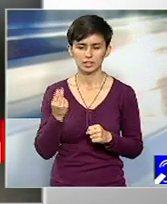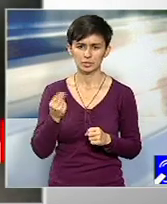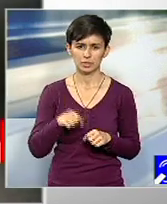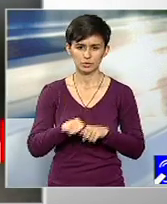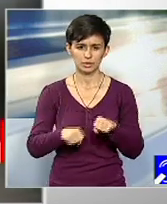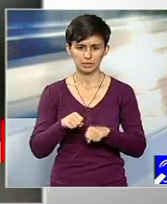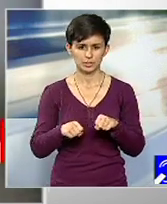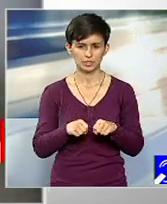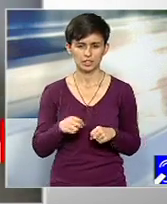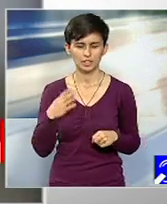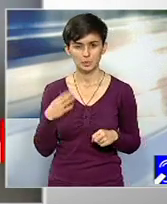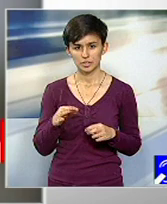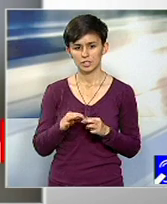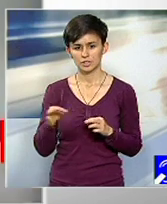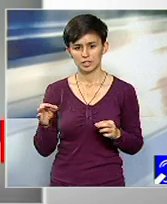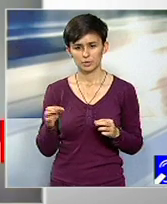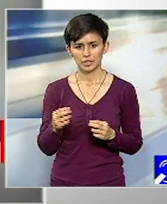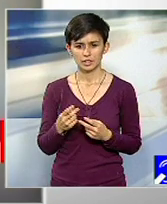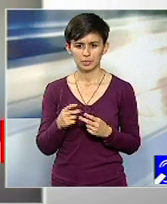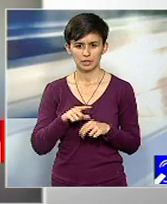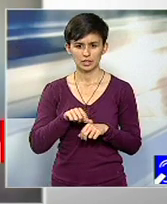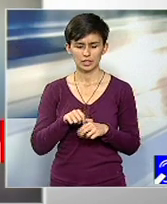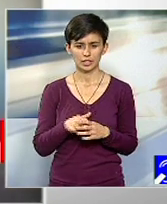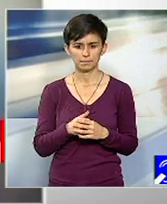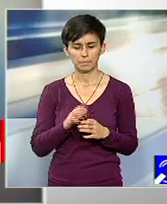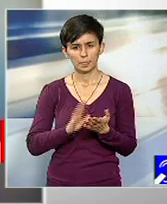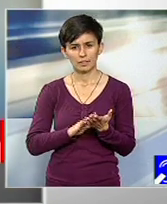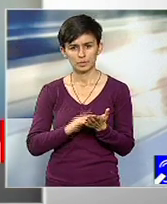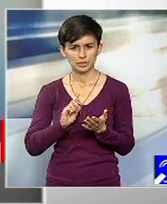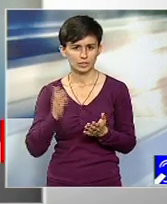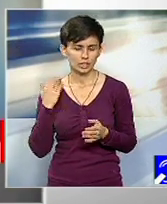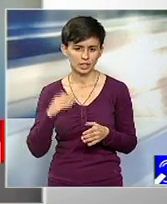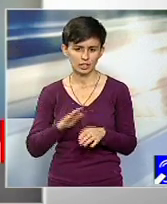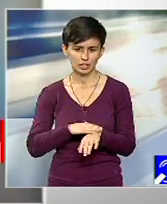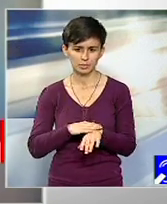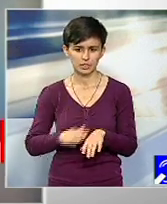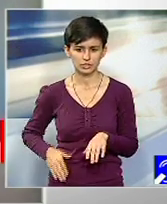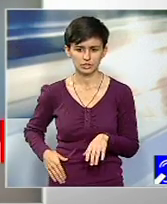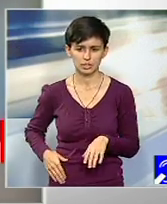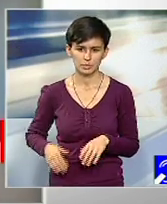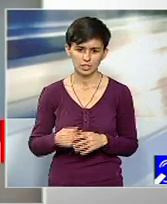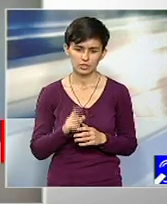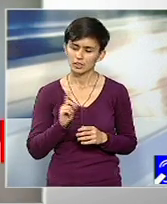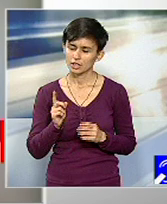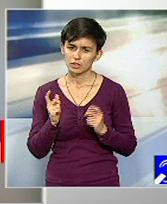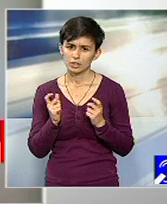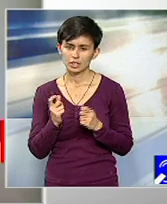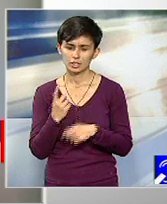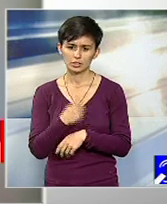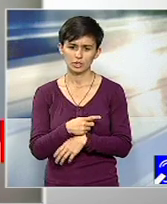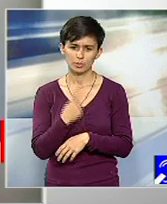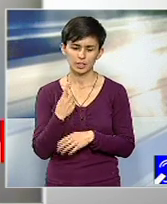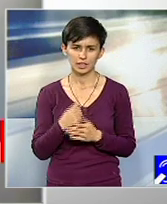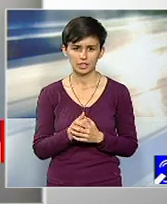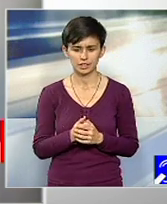viteze de peste 40 de km pe oră. Credeți că faptul că nu are o mână și un picior îl împiedică? Nici vorbă! Motoul preferat al lui